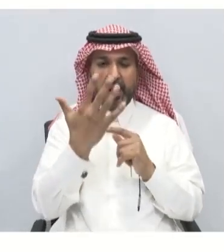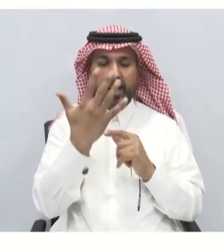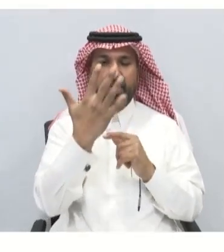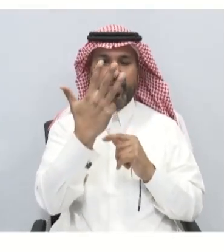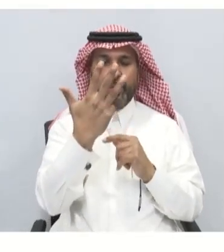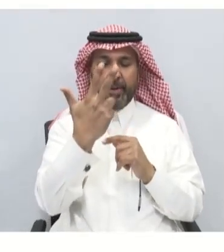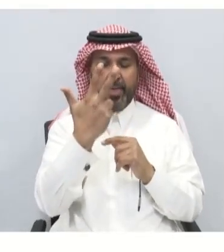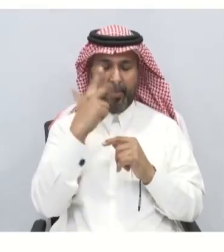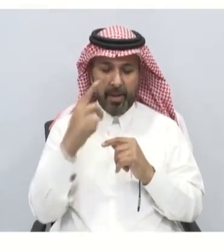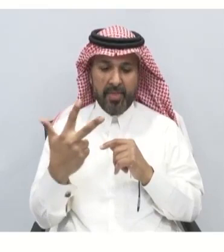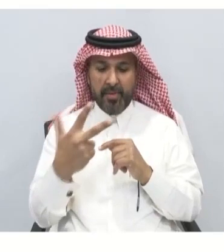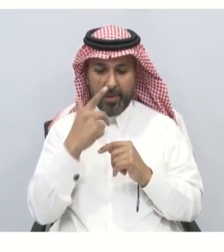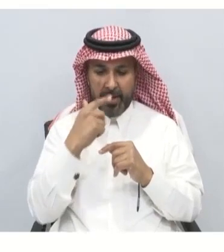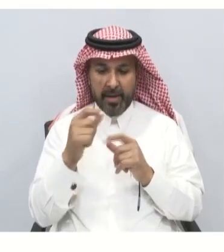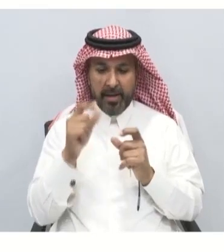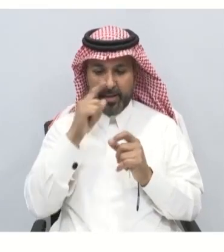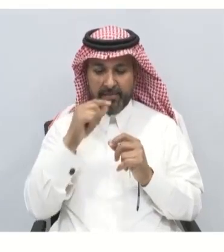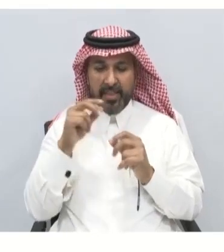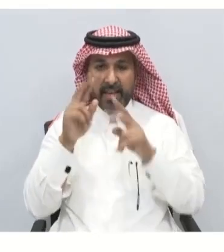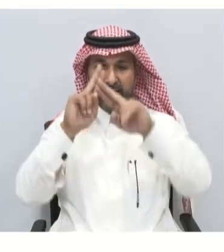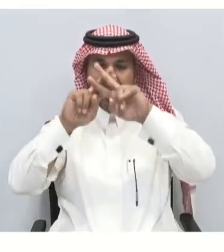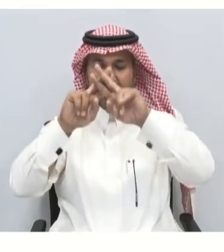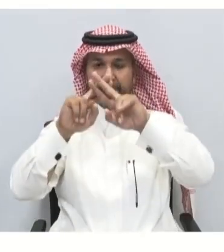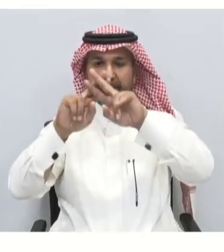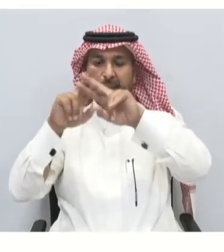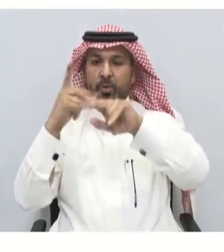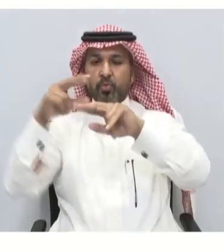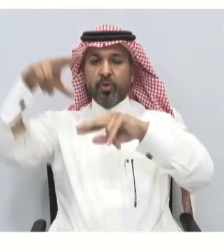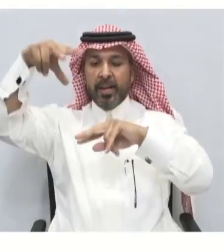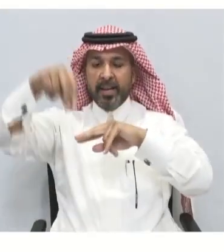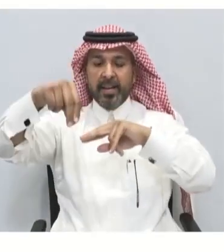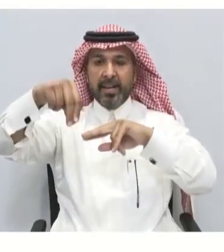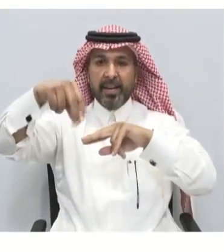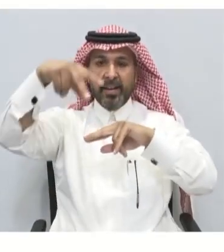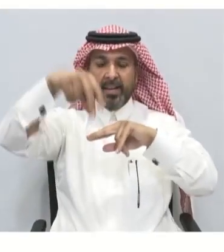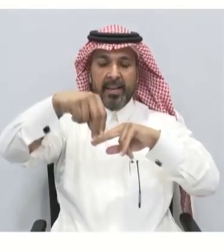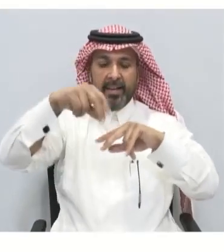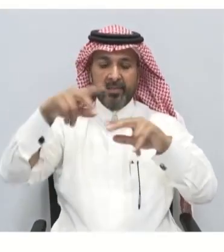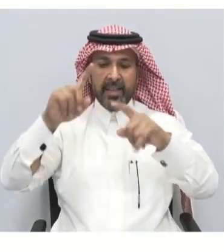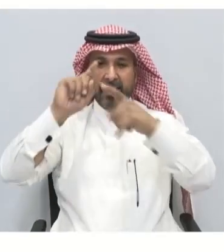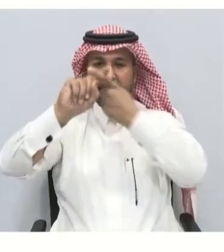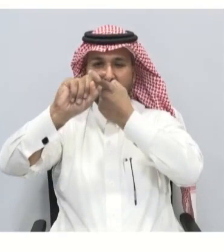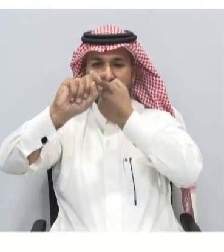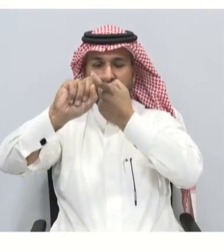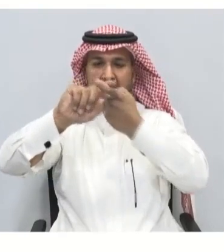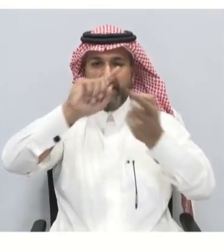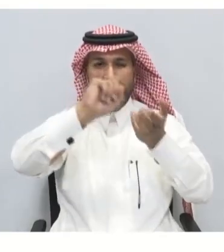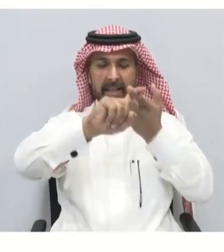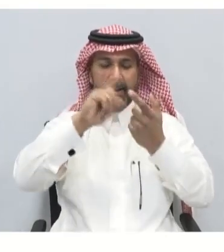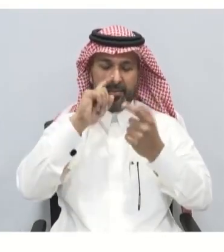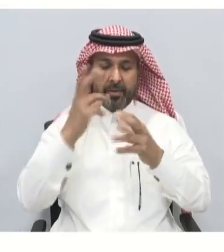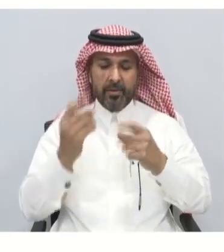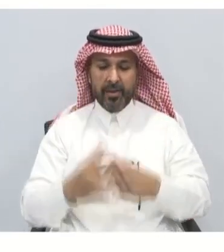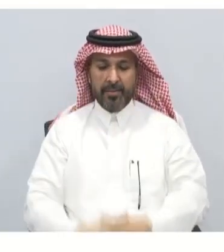الثامنه طبعا القطعه الاولى راح تتثبت بالمشبك ثم نهايه القطعه الاولى مع بدايه